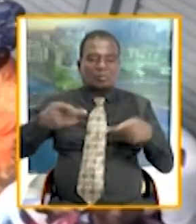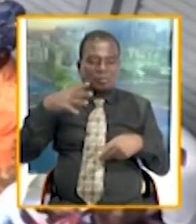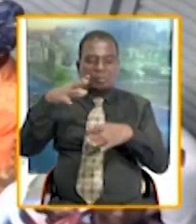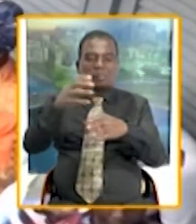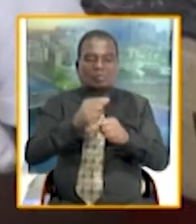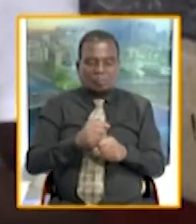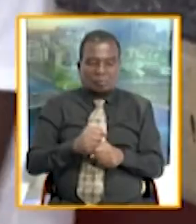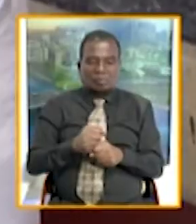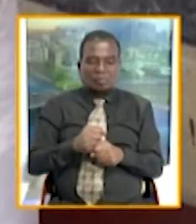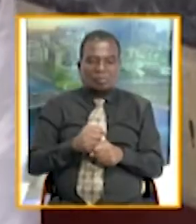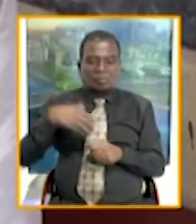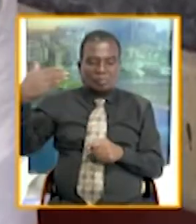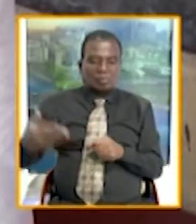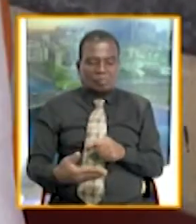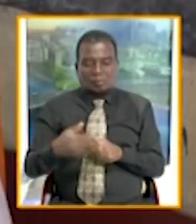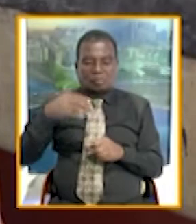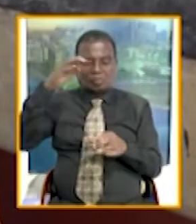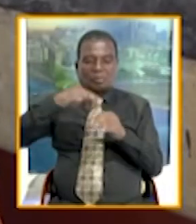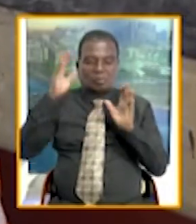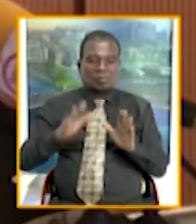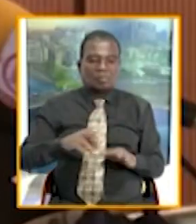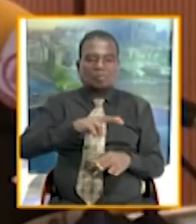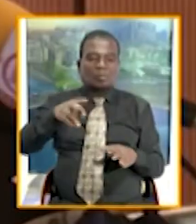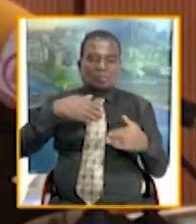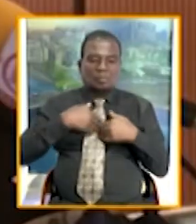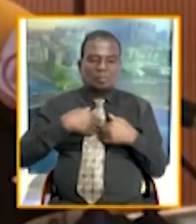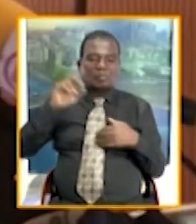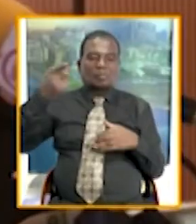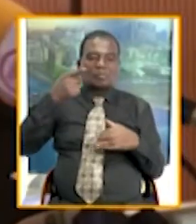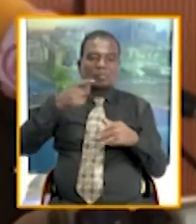les électeurs avec un rôle bien précis.